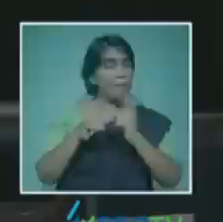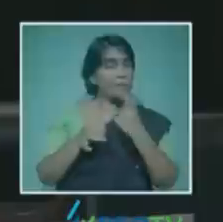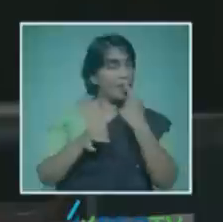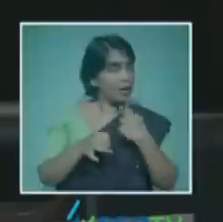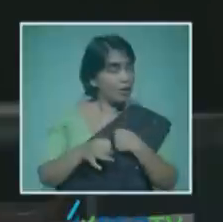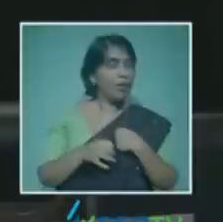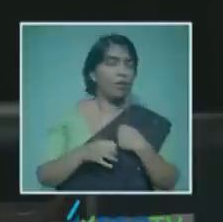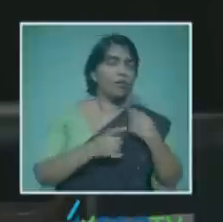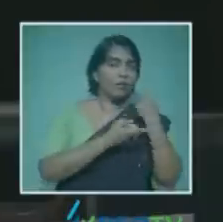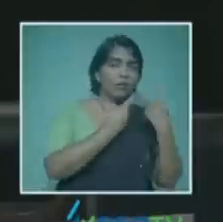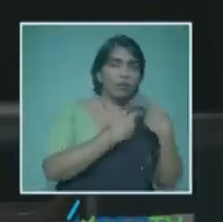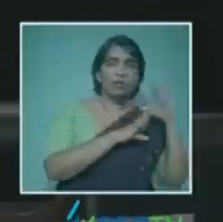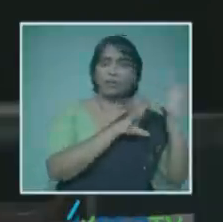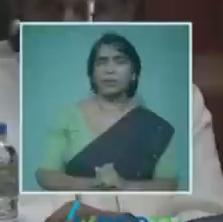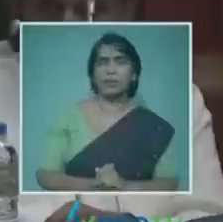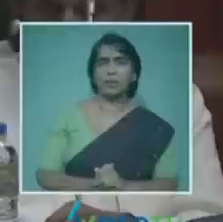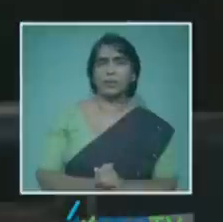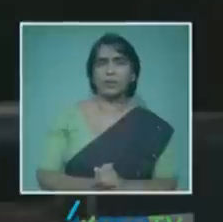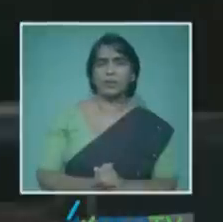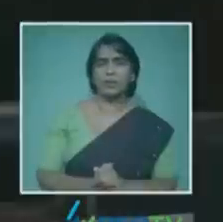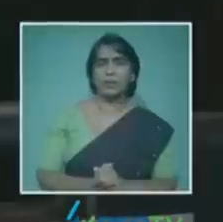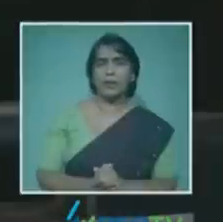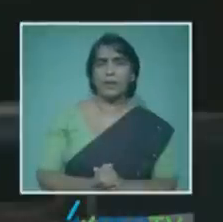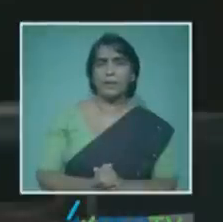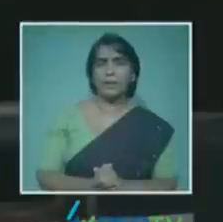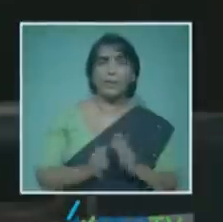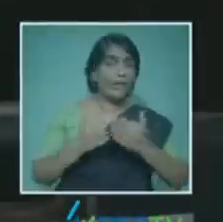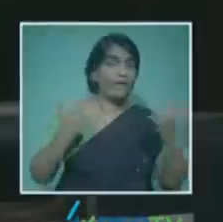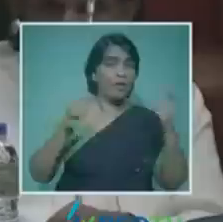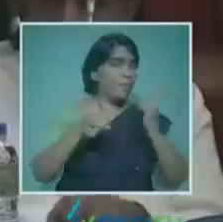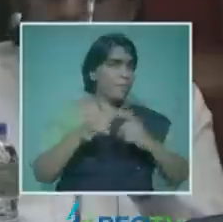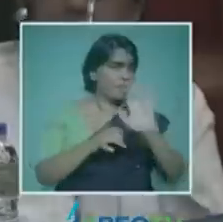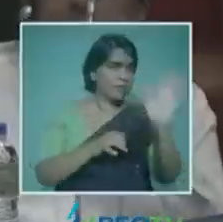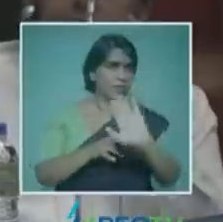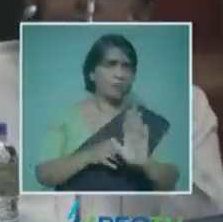නම් මට ඒ පිළිබඳව විස්තර ගෙන එන්න තිබුණා ඒකද වෙනම ප්‍රශ්නයක් ඒක වෙන ප්‍රශ්නයක් නෙවෙයි ඒක